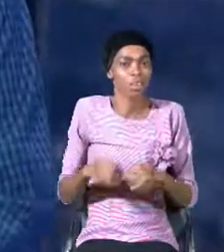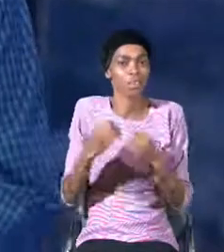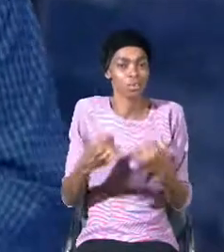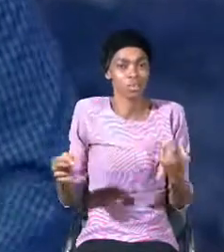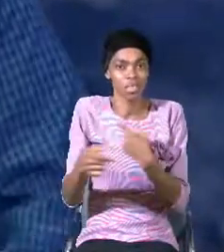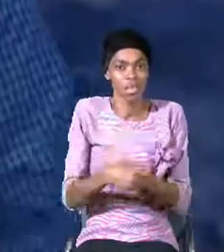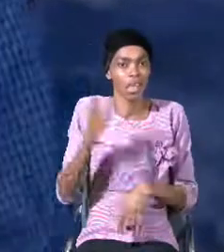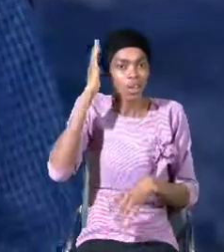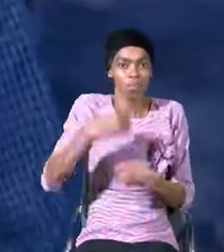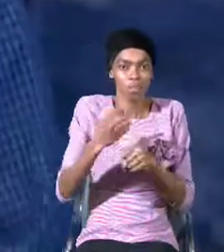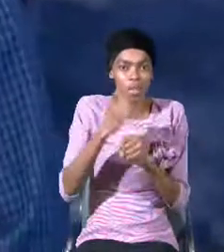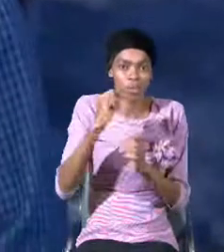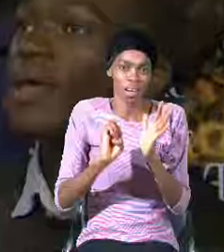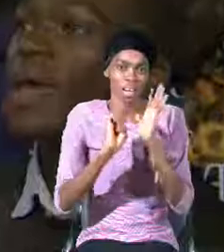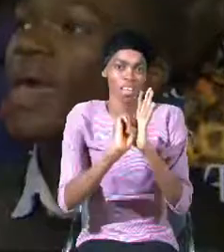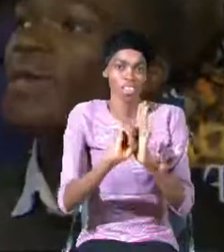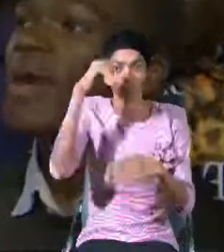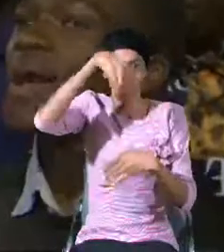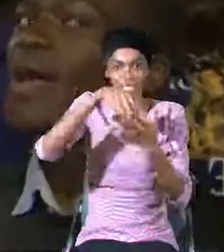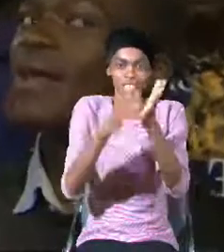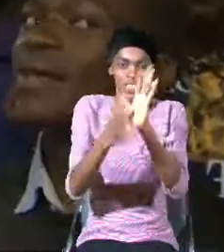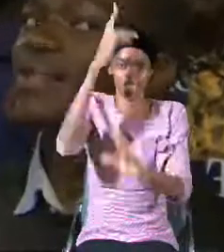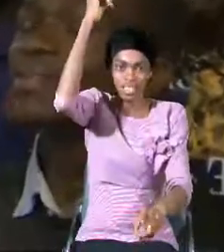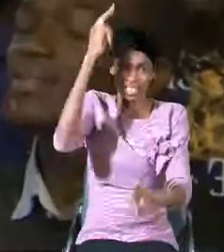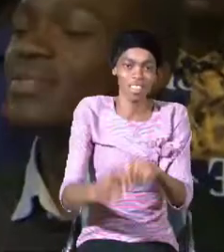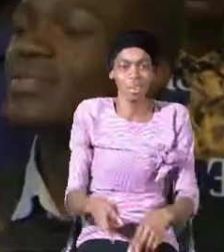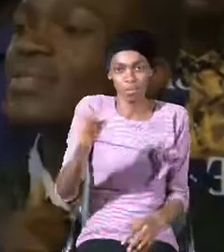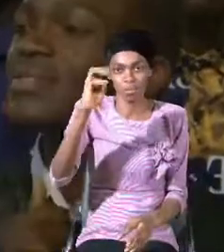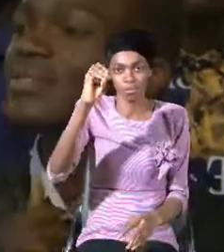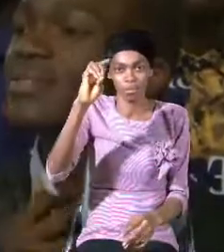aujourd'hui, fera de vous un modèle au nom de Jésus.